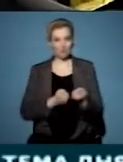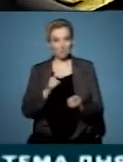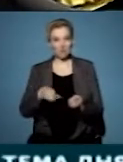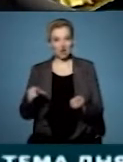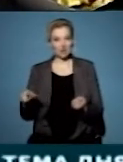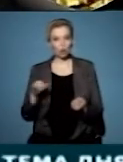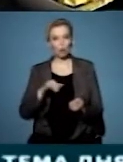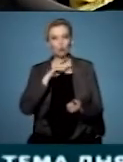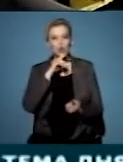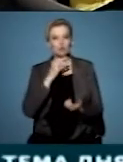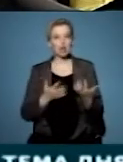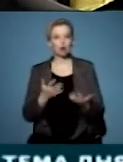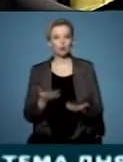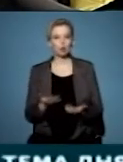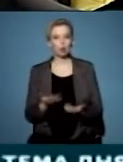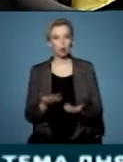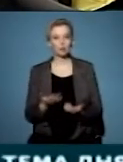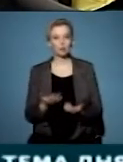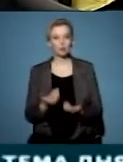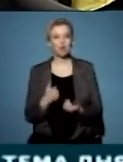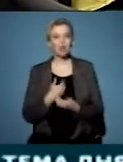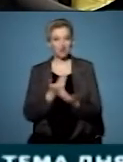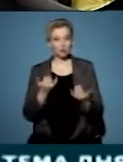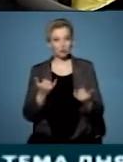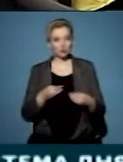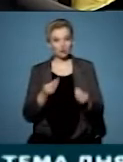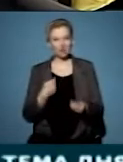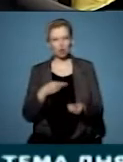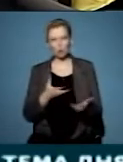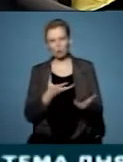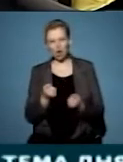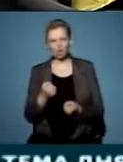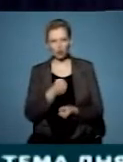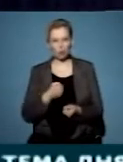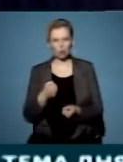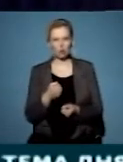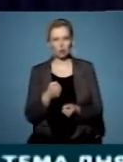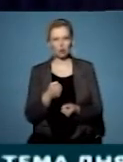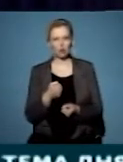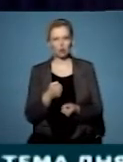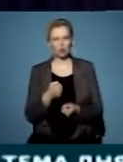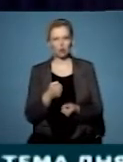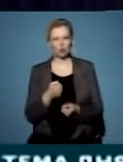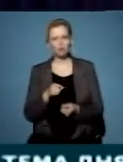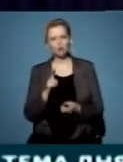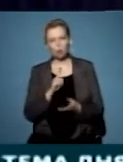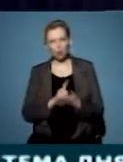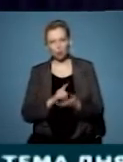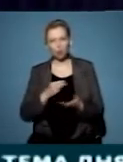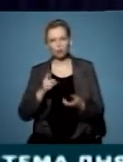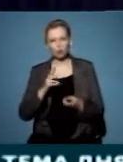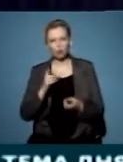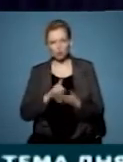перевізники у Чернівцях, якщо немає? Ну, я вам зараз дам, тому що я тут брала з собою. Все ж таки, мали щось підписати міська